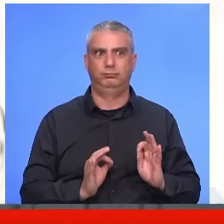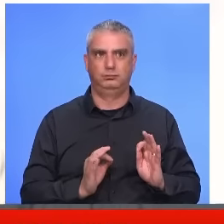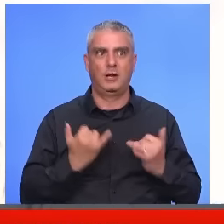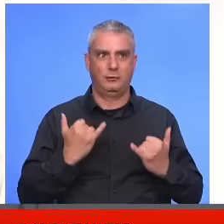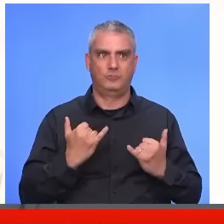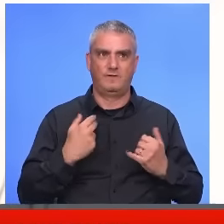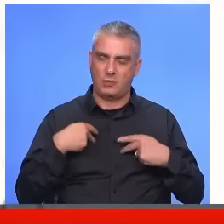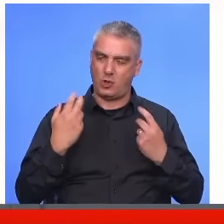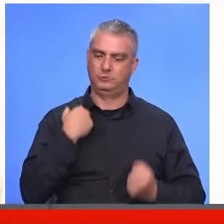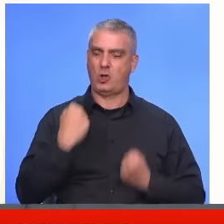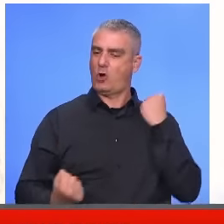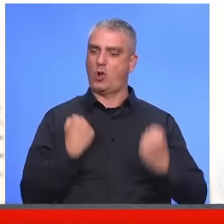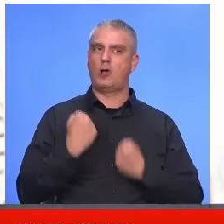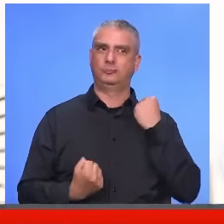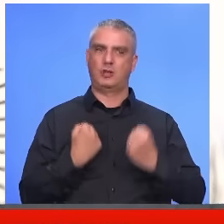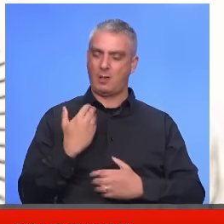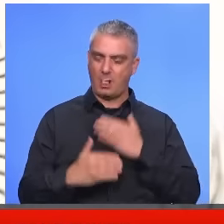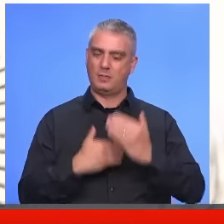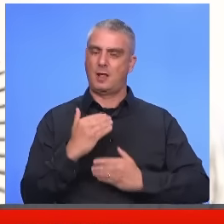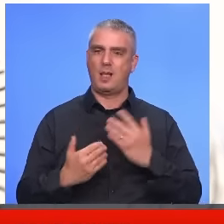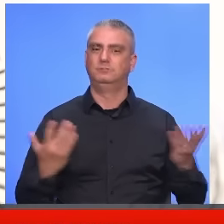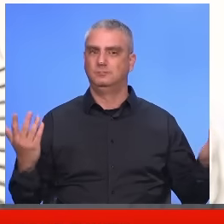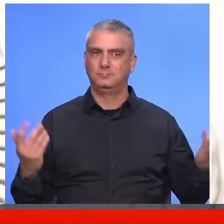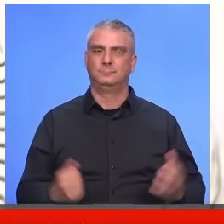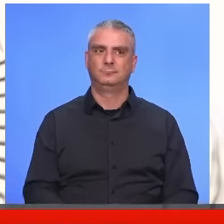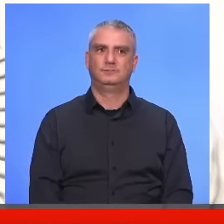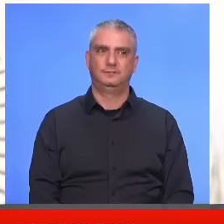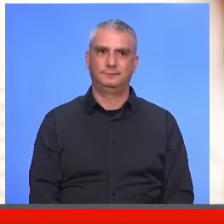אני חוזר לכושר לאט לאט, ו...